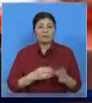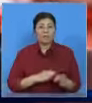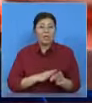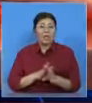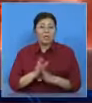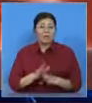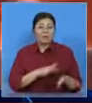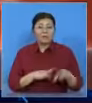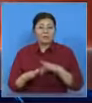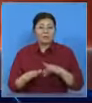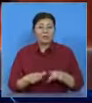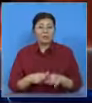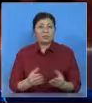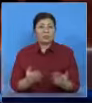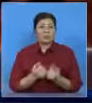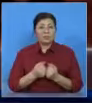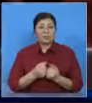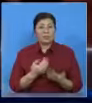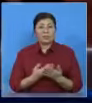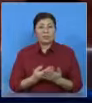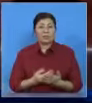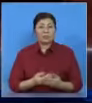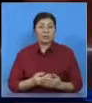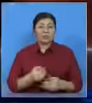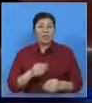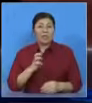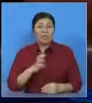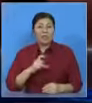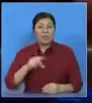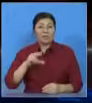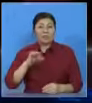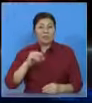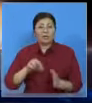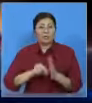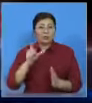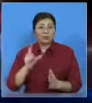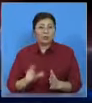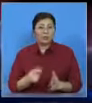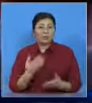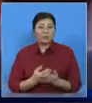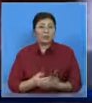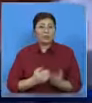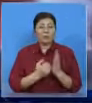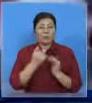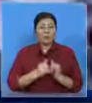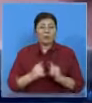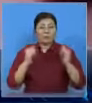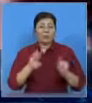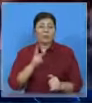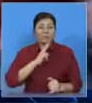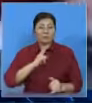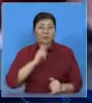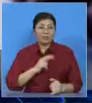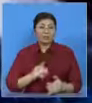лоббистской деятельности, а также принятие кодекса этики депутатов, повышение заработной платы госслужащих, расширение социального